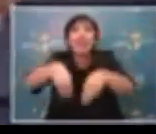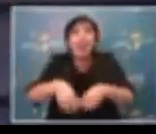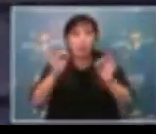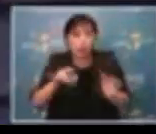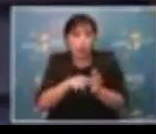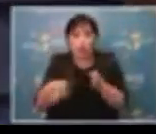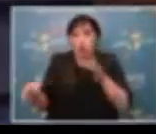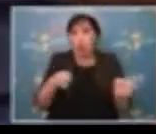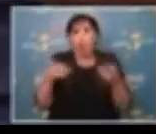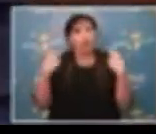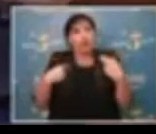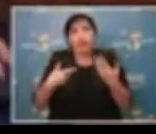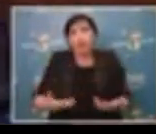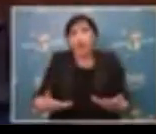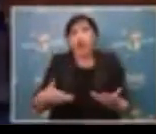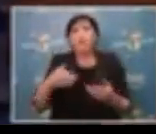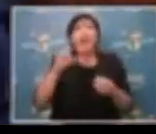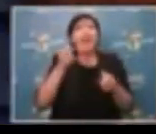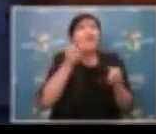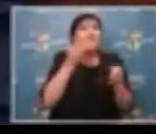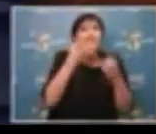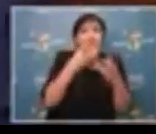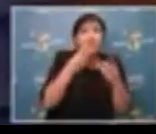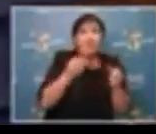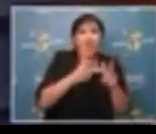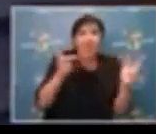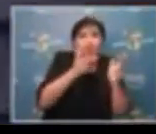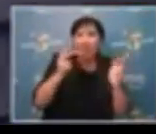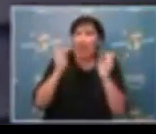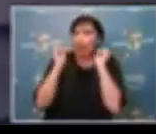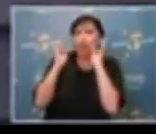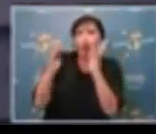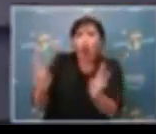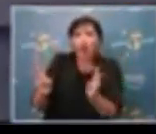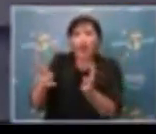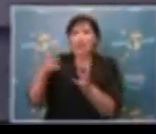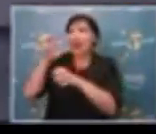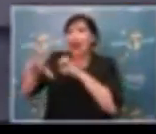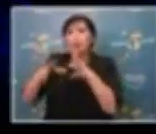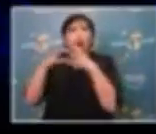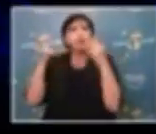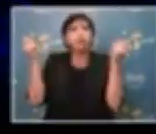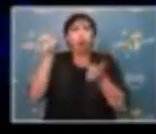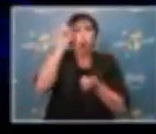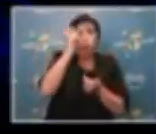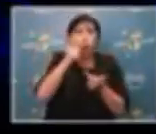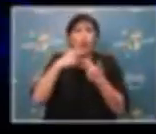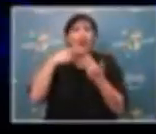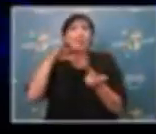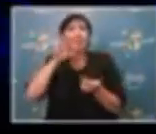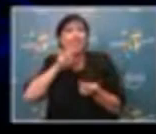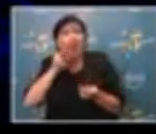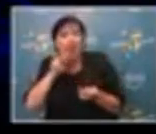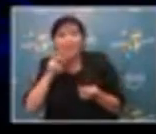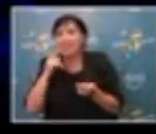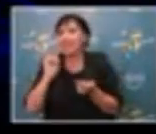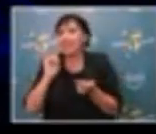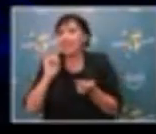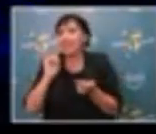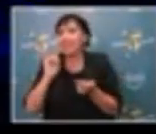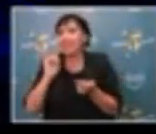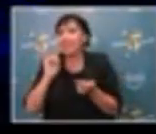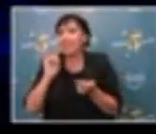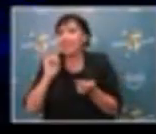che scompaiono vegetali, animali, foreste, scompaiono culture, dialetti, popoli, e allora